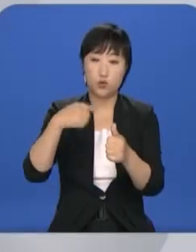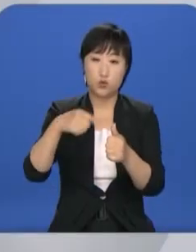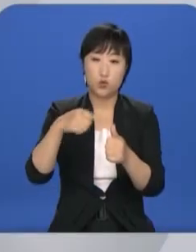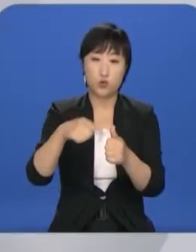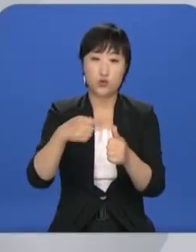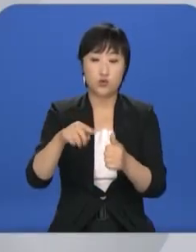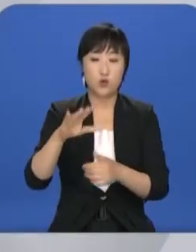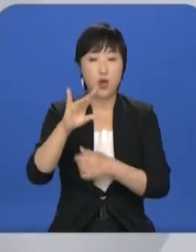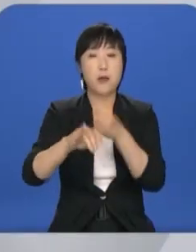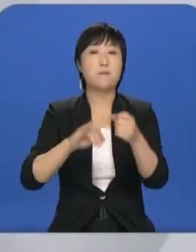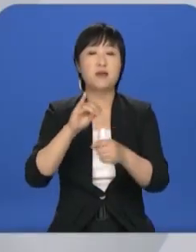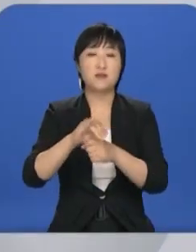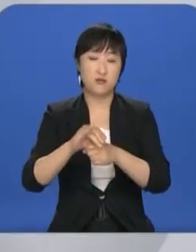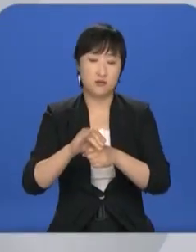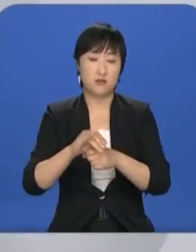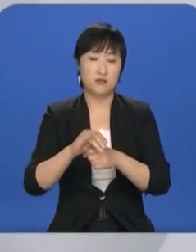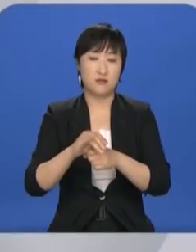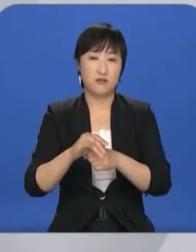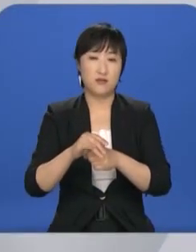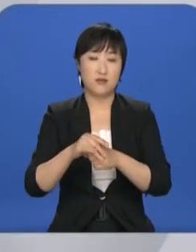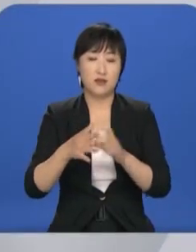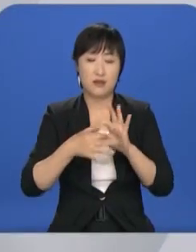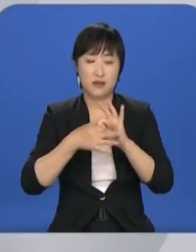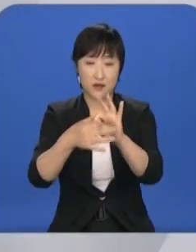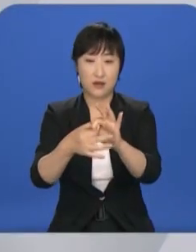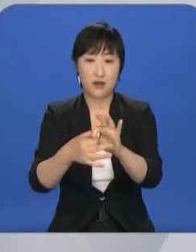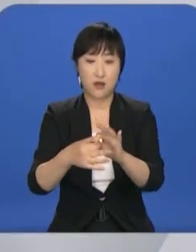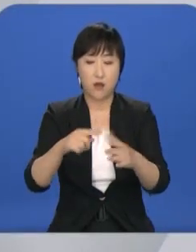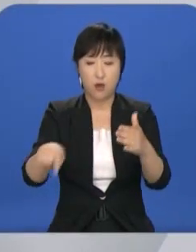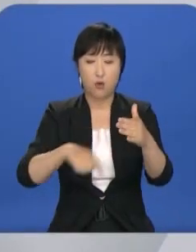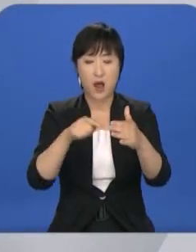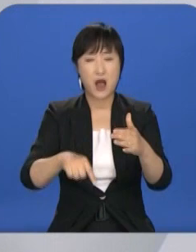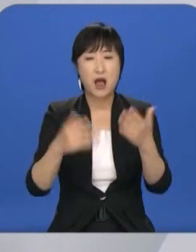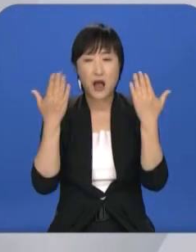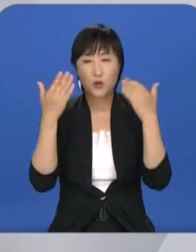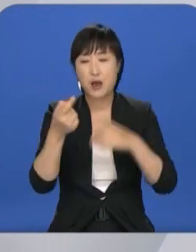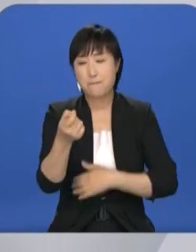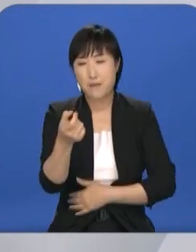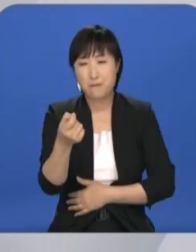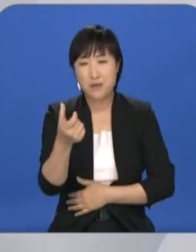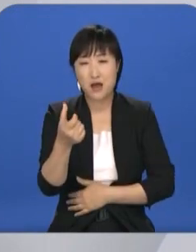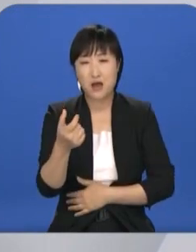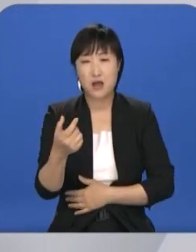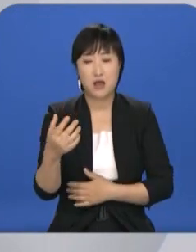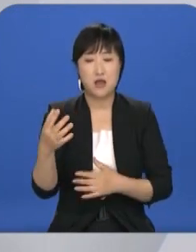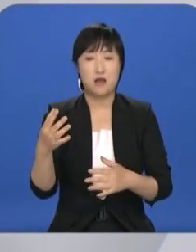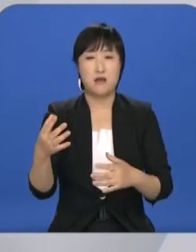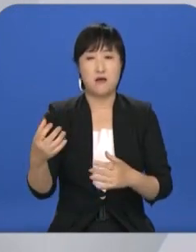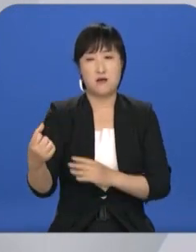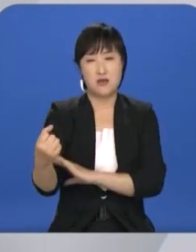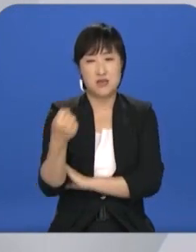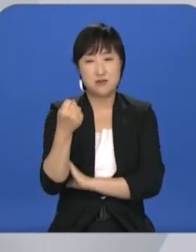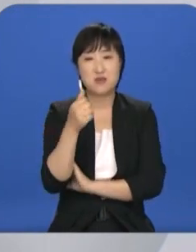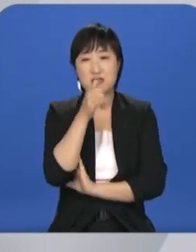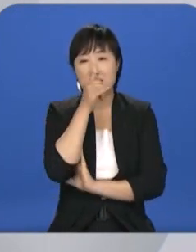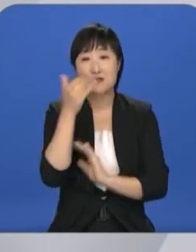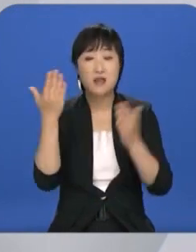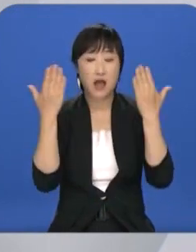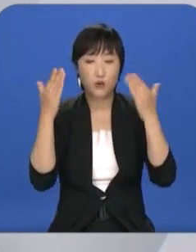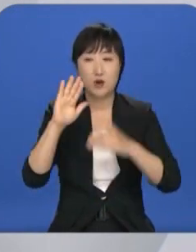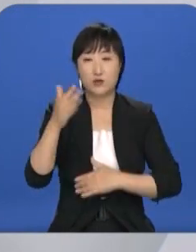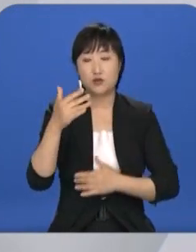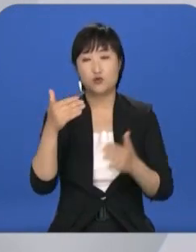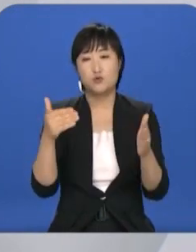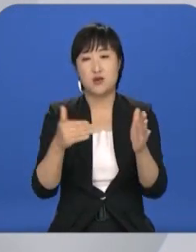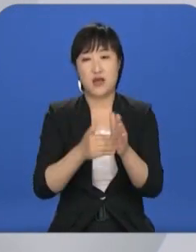교육은 백년지대계라고 했습니다. 관내 학교들이 작지만은 경쟁력 있는 학교가